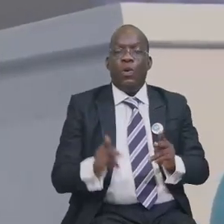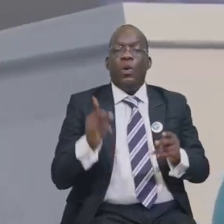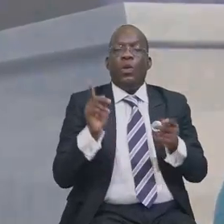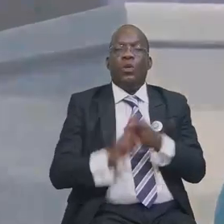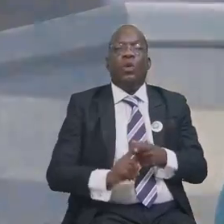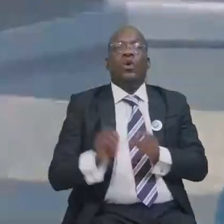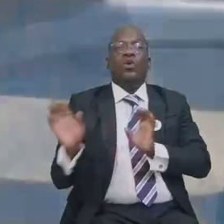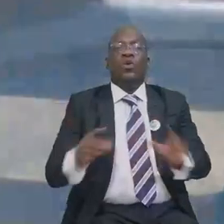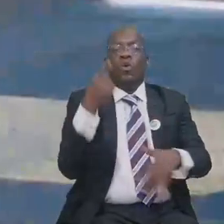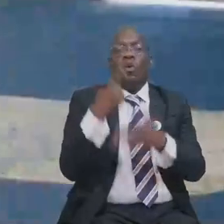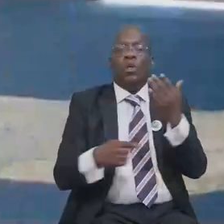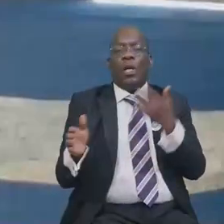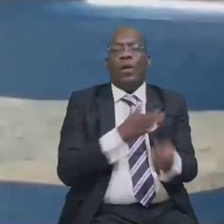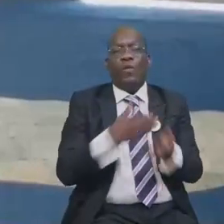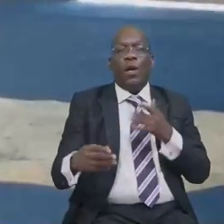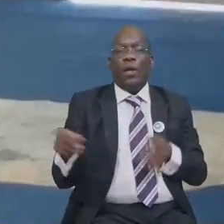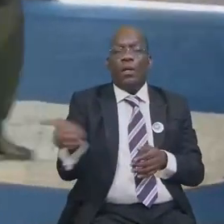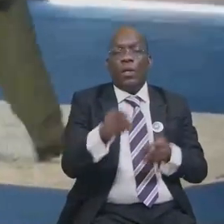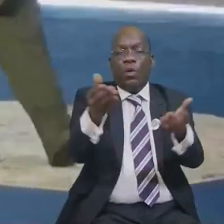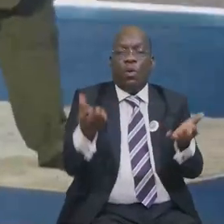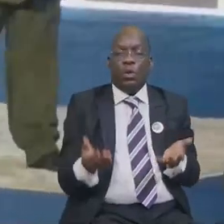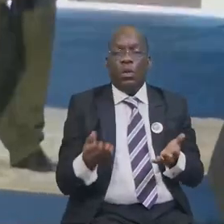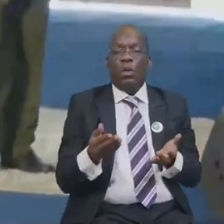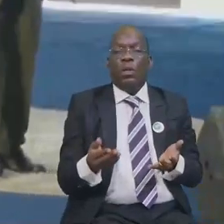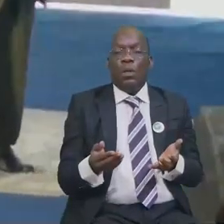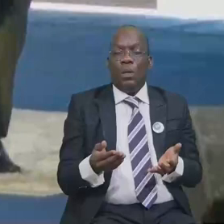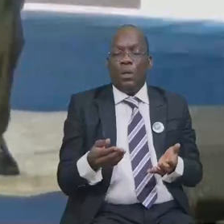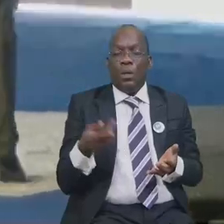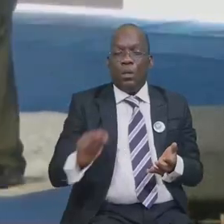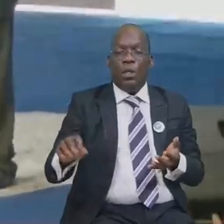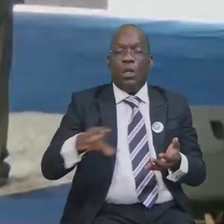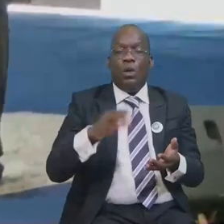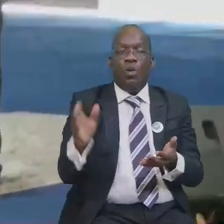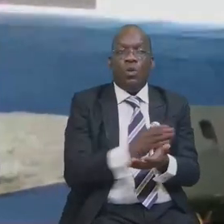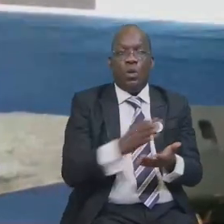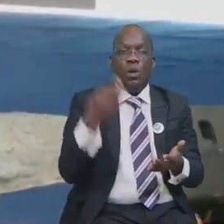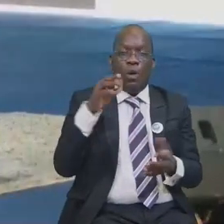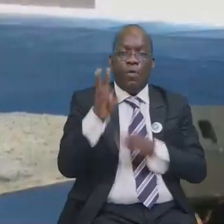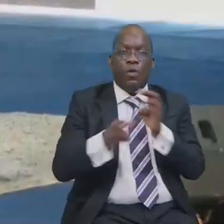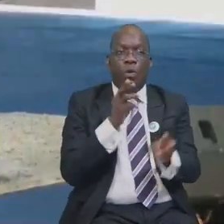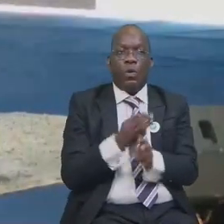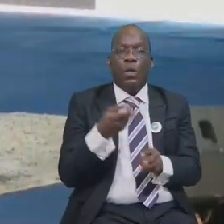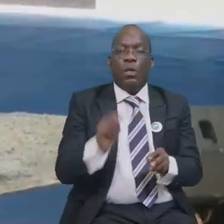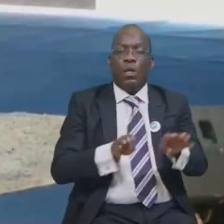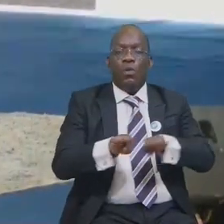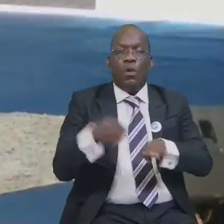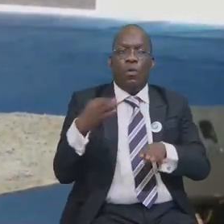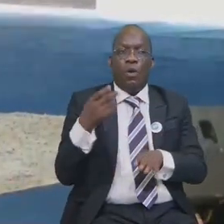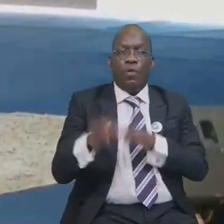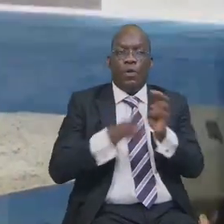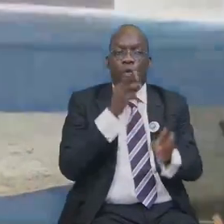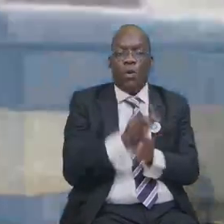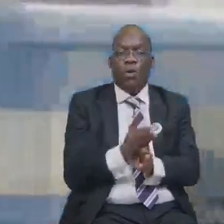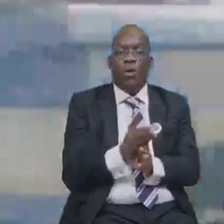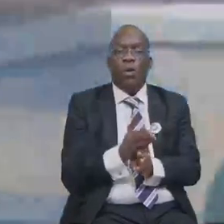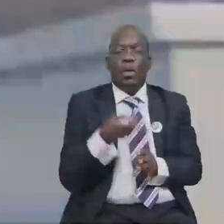pour se libérer, pour faire ce qu'ils veulent, la musique du monde, l'attitude du monde et